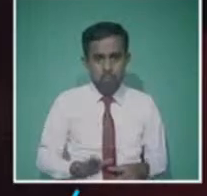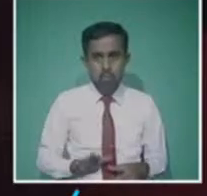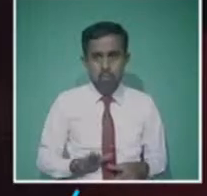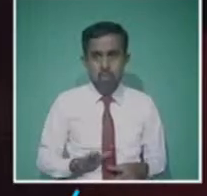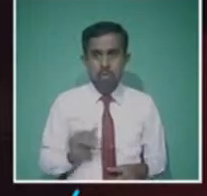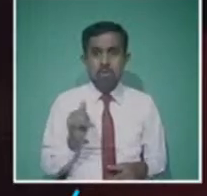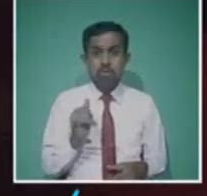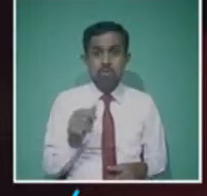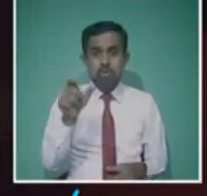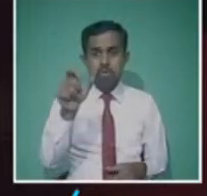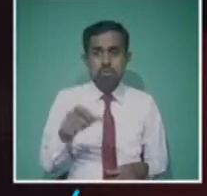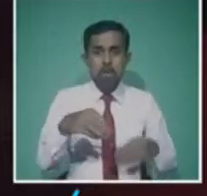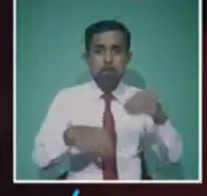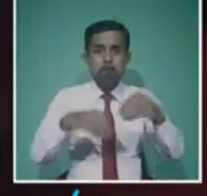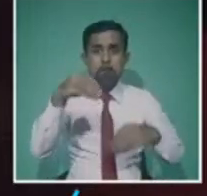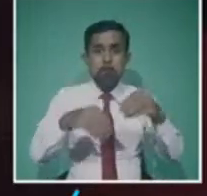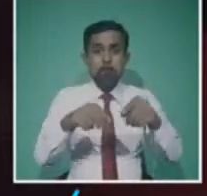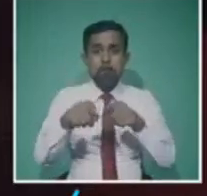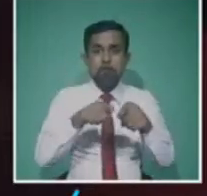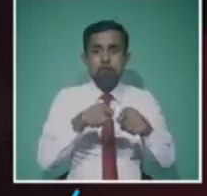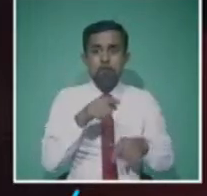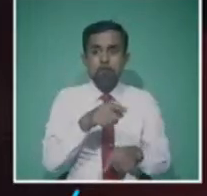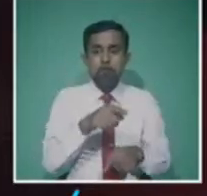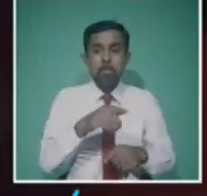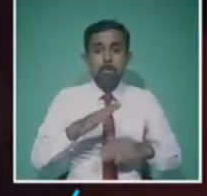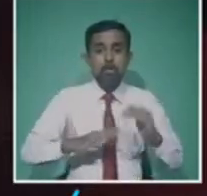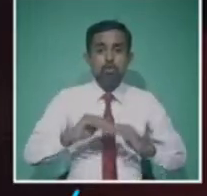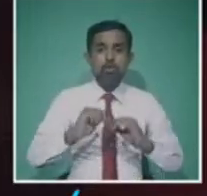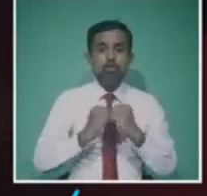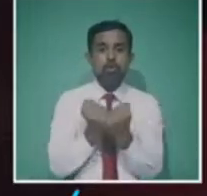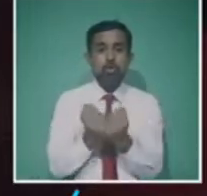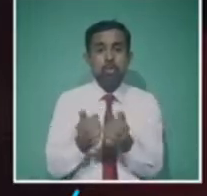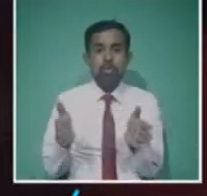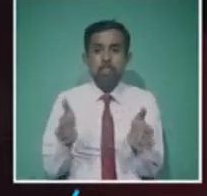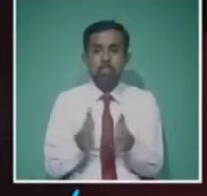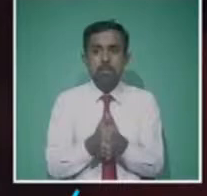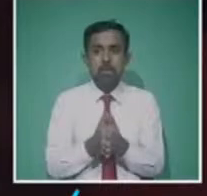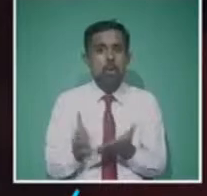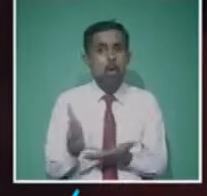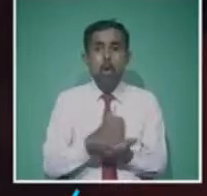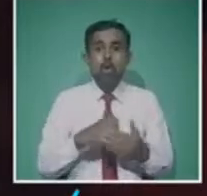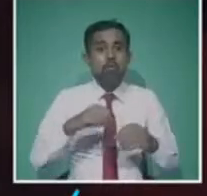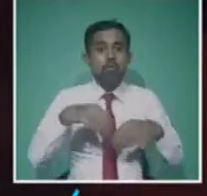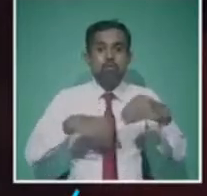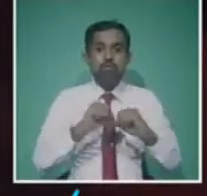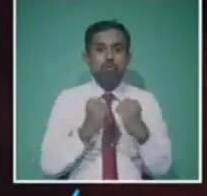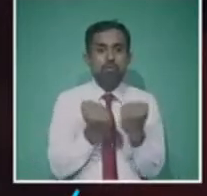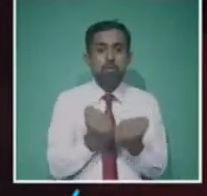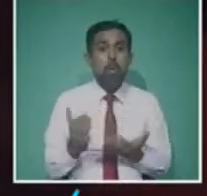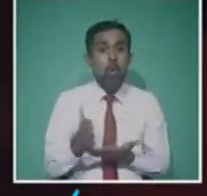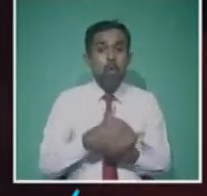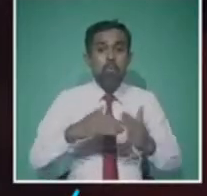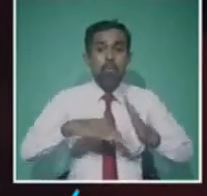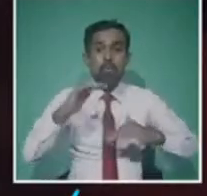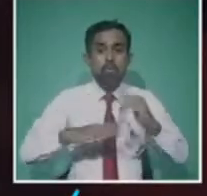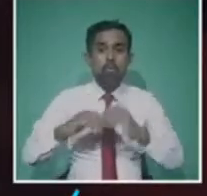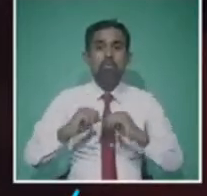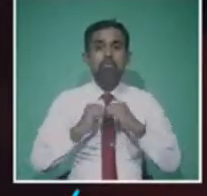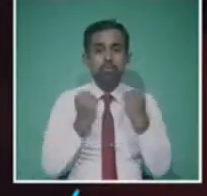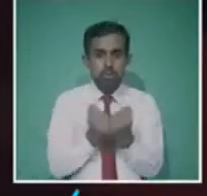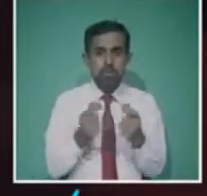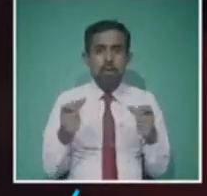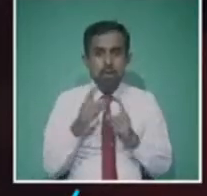දන්නවා සමහරු අද දේශපාලන වශයෙන් මේක වෘත්තීය සමිතිත් සමග එකතුලා මම කියන්නේ සියලුම් වෘත්තීය සමිති කියලා. මම සියලුම් වෘත්තීය සමිතිත් එක්ක සාකච්ඡා